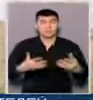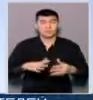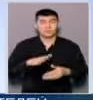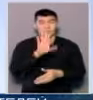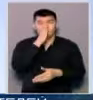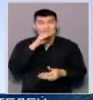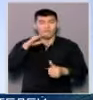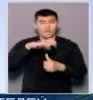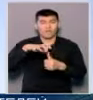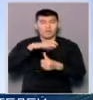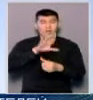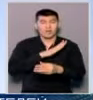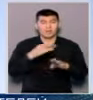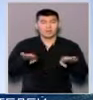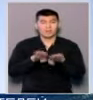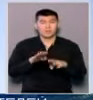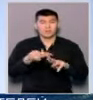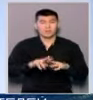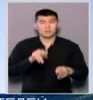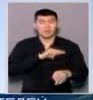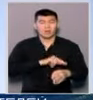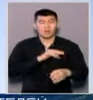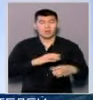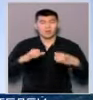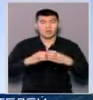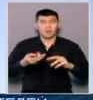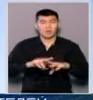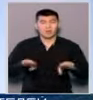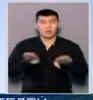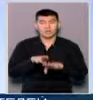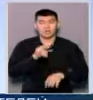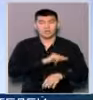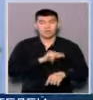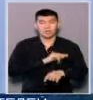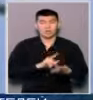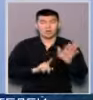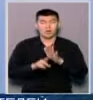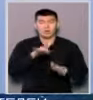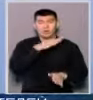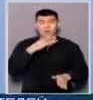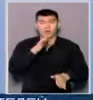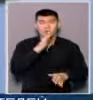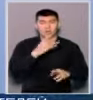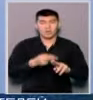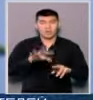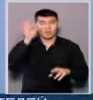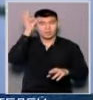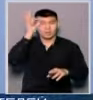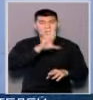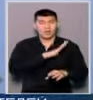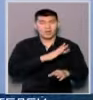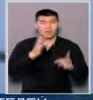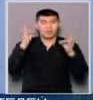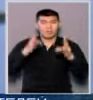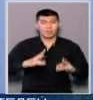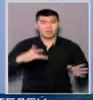военные вертолеты. Стоит отметить, что сотрудникам департамента, которые работают здесь в течение многих лет, особенно запомнился случай,